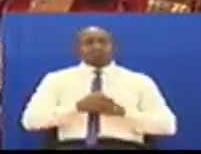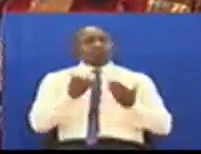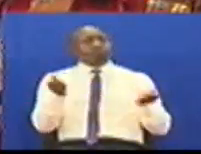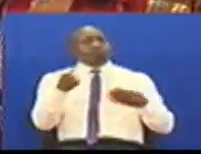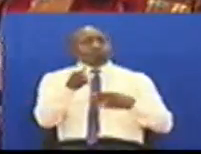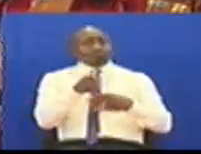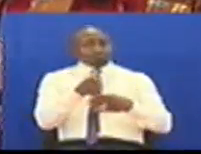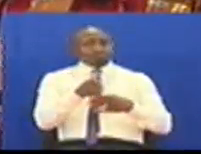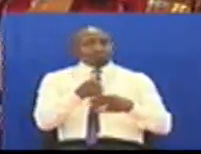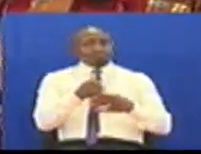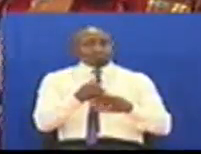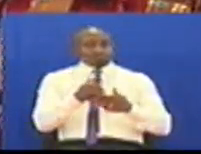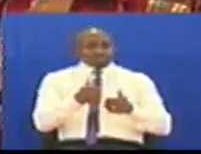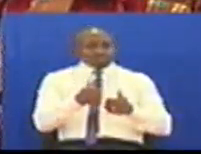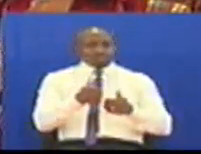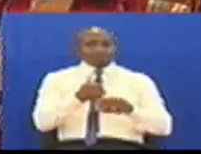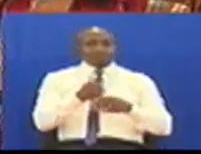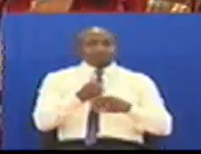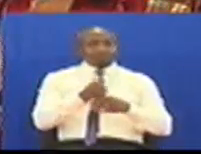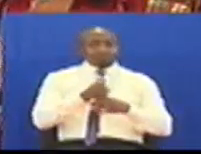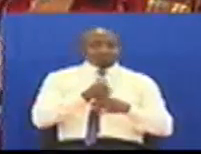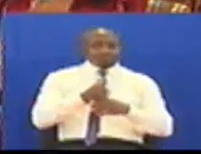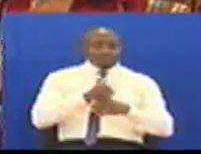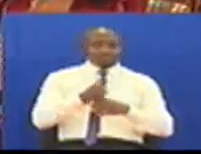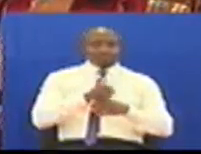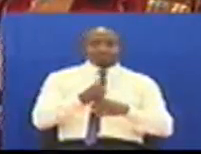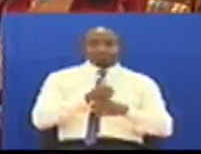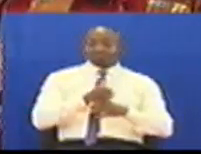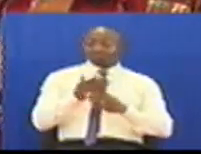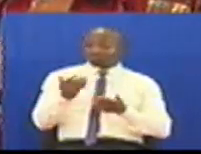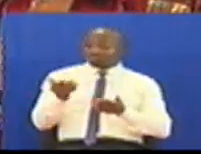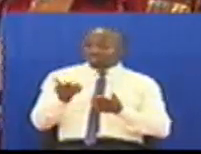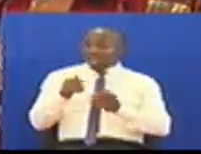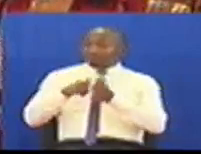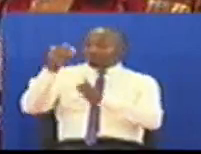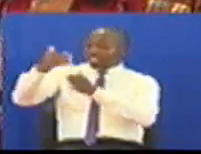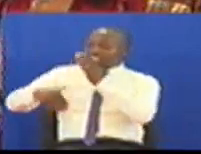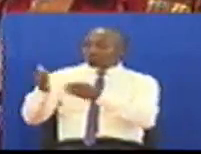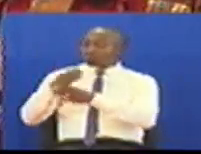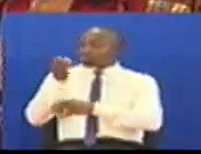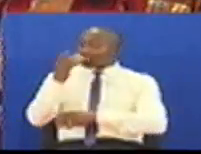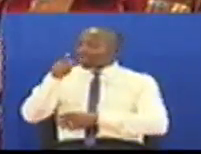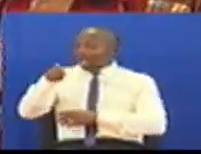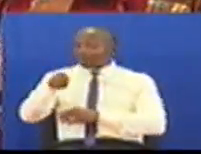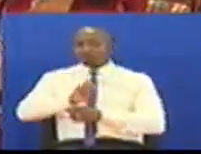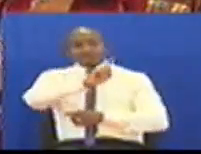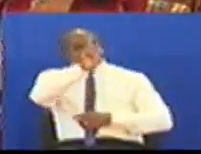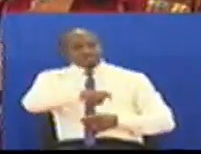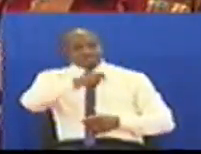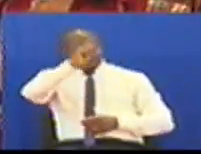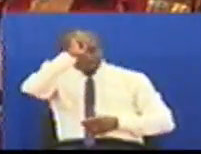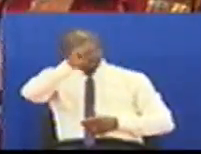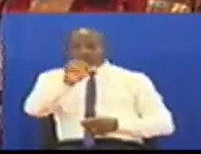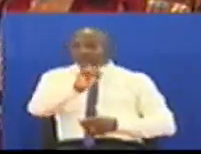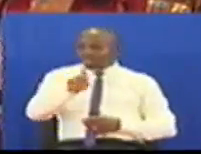Kuhusu ushauri kwenye hiyo taarifa utatoa wakati wako wa kuchangia. Lakini pale ulipoishia kwenye taarifa ndo nitakapomuuliza mheshimiwa Aza